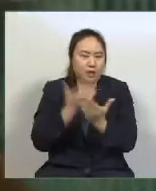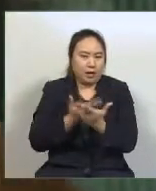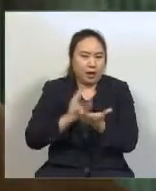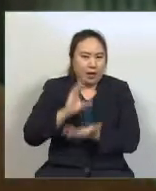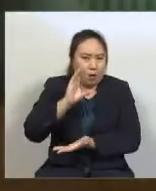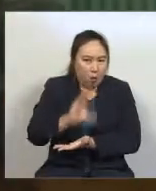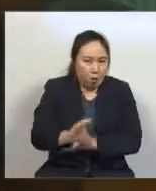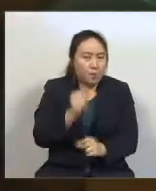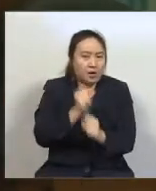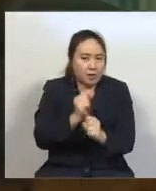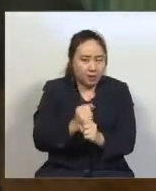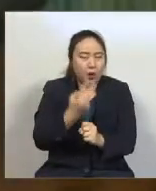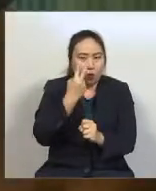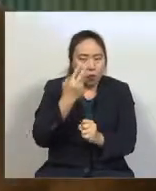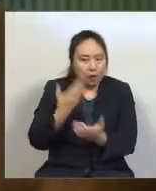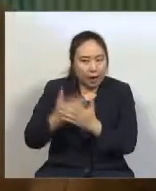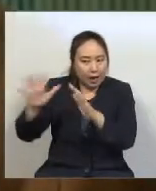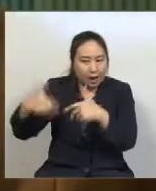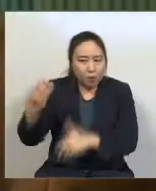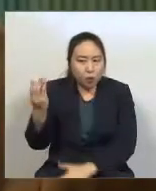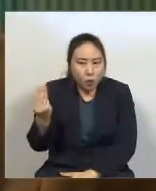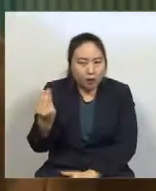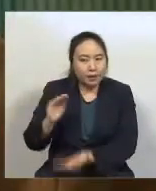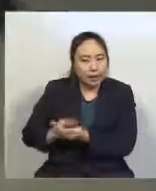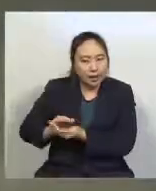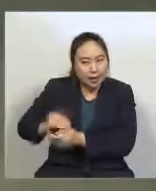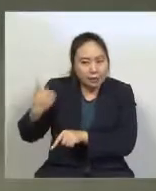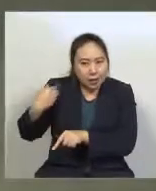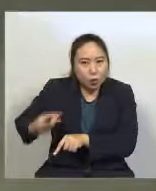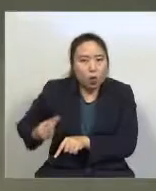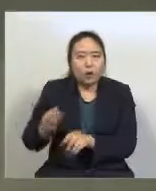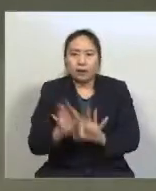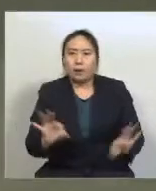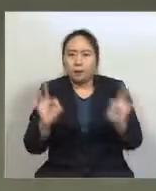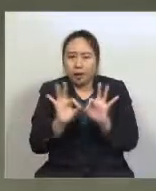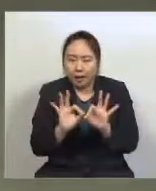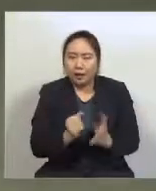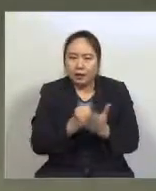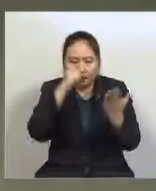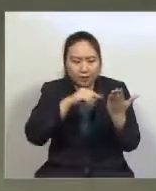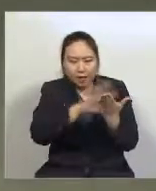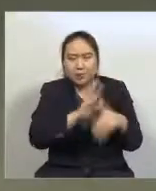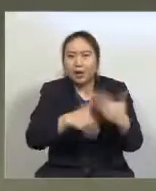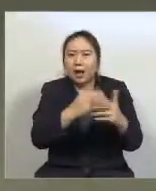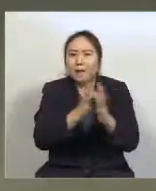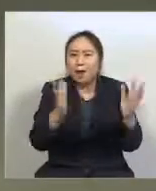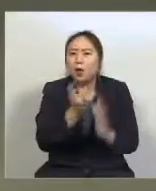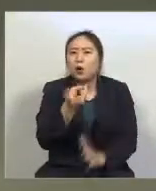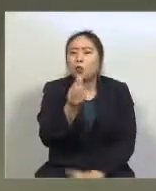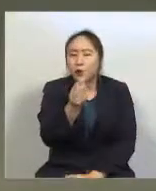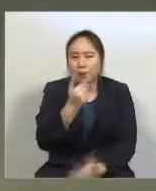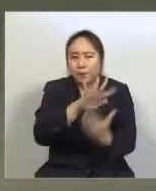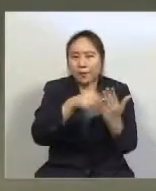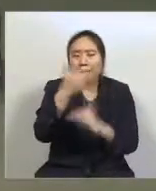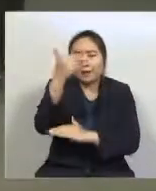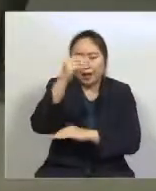ณต้องคำนึงถึงประมาณการรายรับฐานะการคลังของประเทศความจำเป็นในการพัฒนาประเทศตามแผนยุทธศาสตร์ชาติแผ